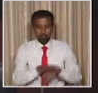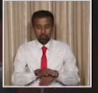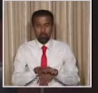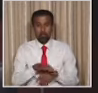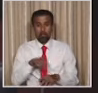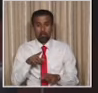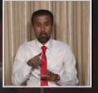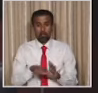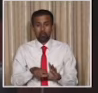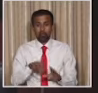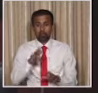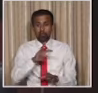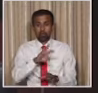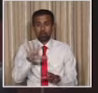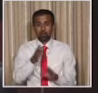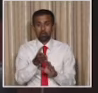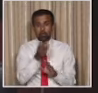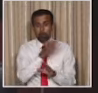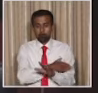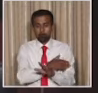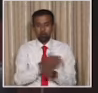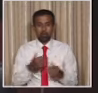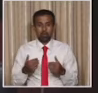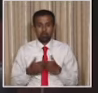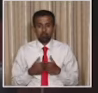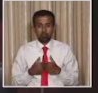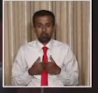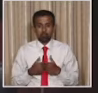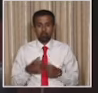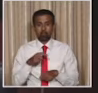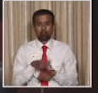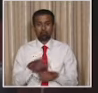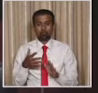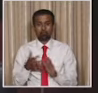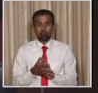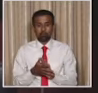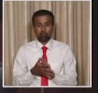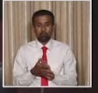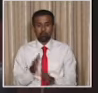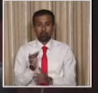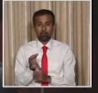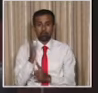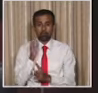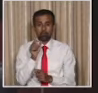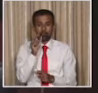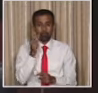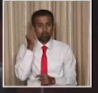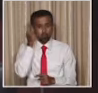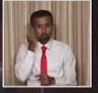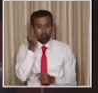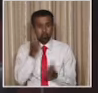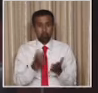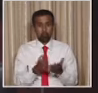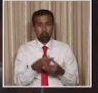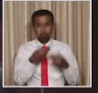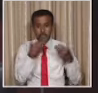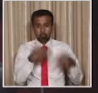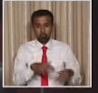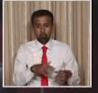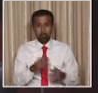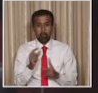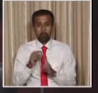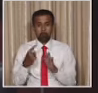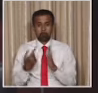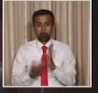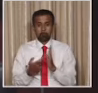අවුරුදු 35කට උඩදී. මේක අපිට ඒක අවාසනාවන්ත සිද්ධියක්. ජනාධිපතිතුමා ත්‍රස්තවාදයෙන් නැති වුණා. නමුත් පෙරු